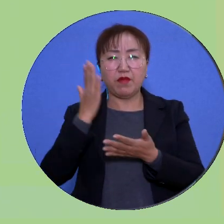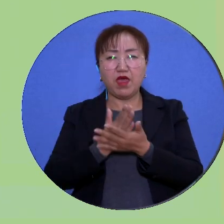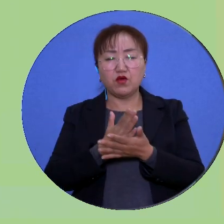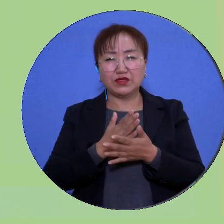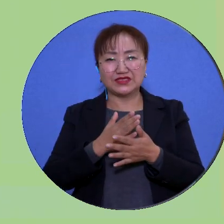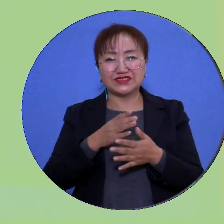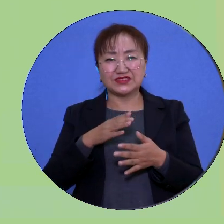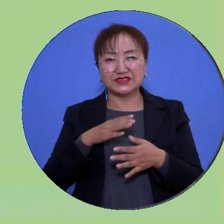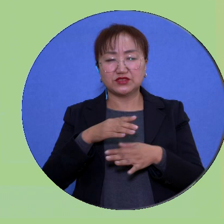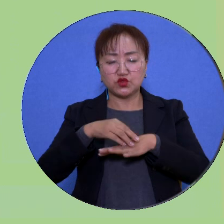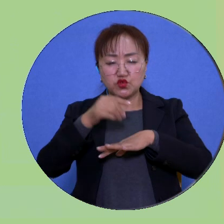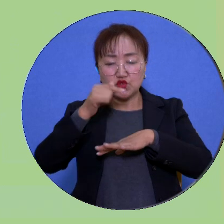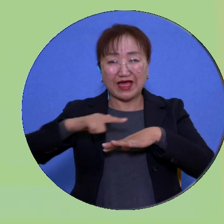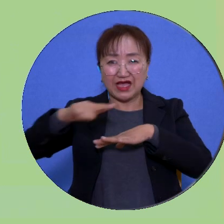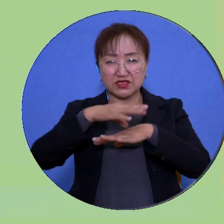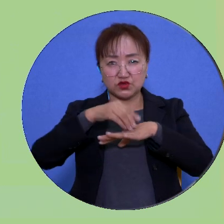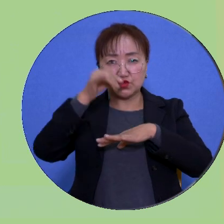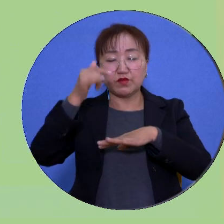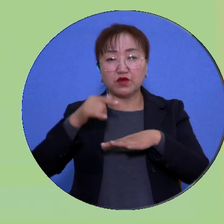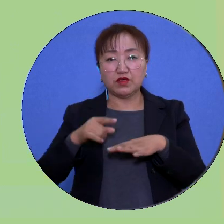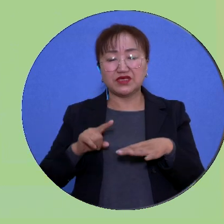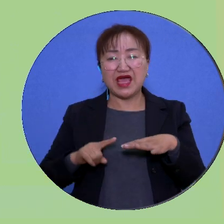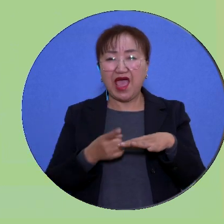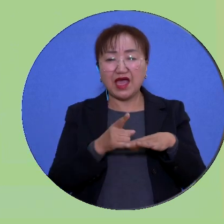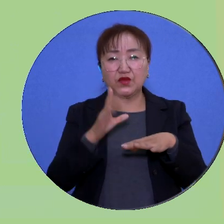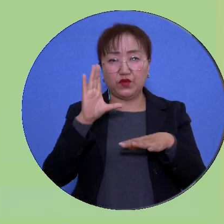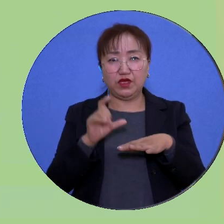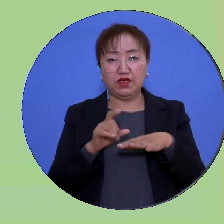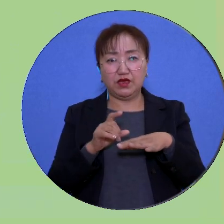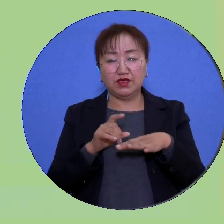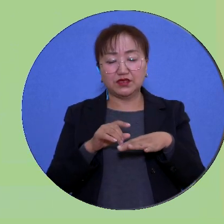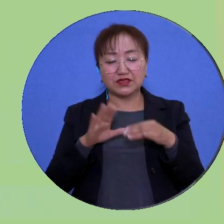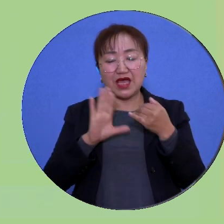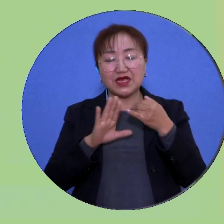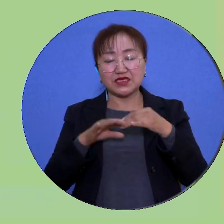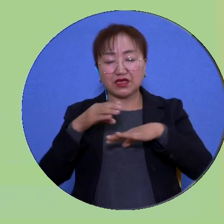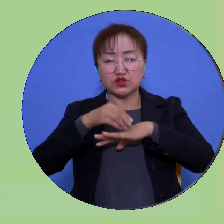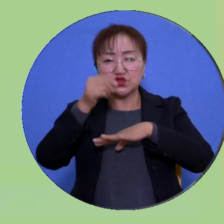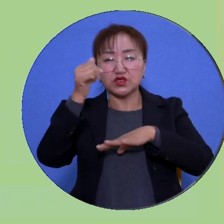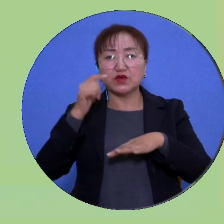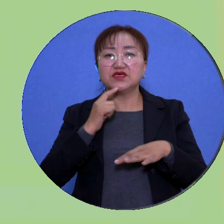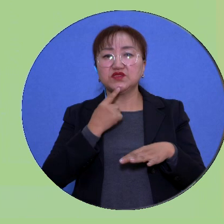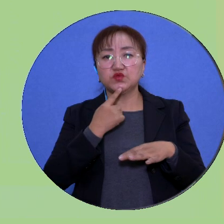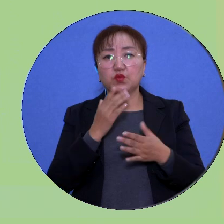འཁོད སྡགས ཐལུགས ཆཁེ དེུལ དེ པགས ཁྱོན